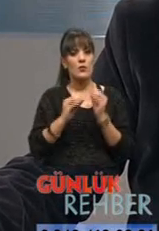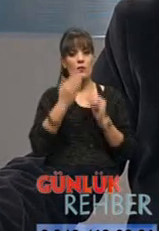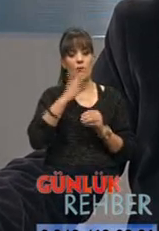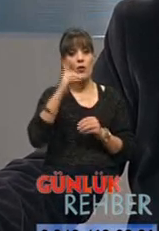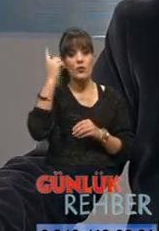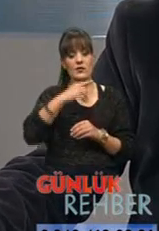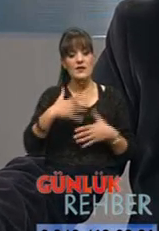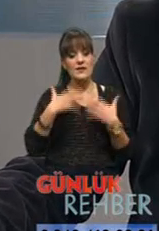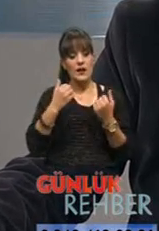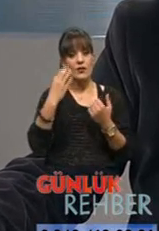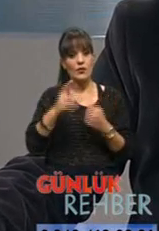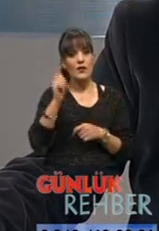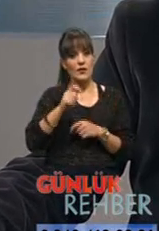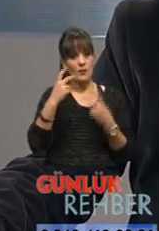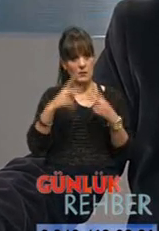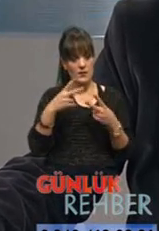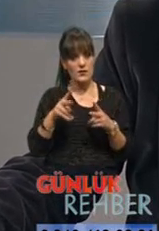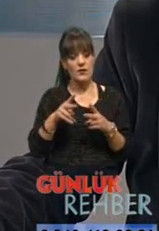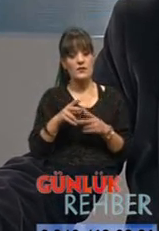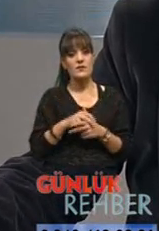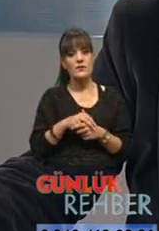yok. Dolayısıyla sağlıklı bir şekilde yapabileceğiniz,